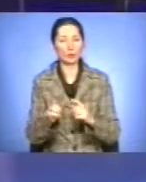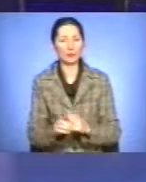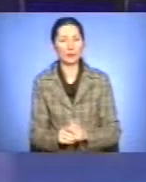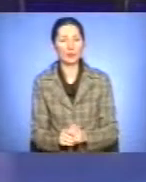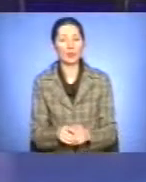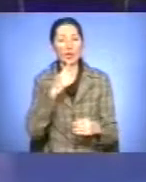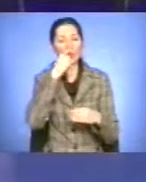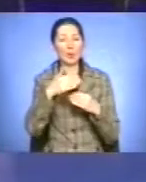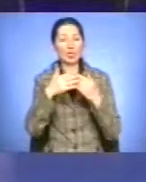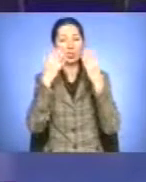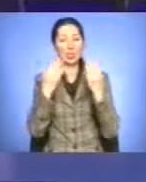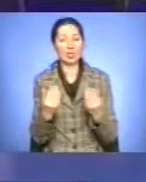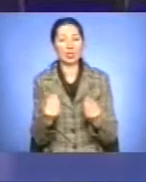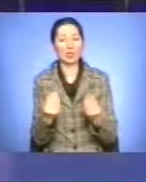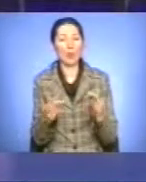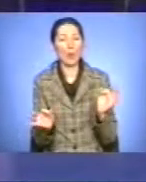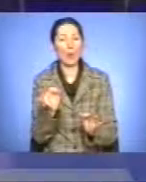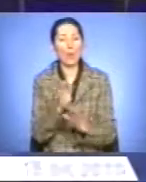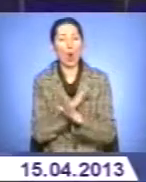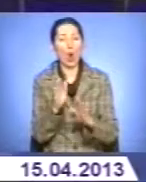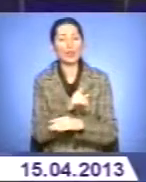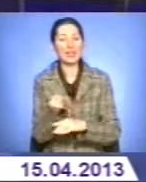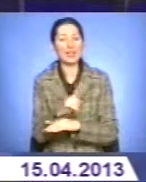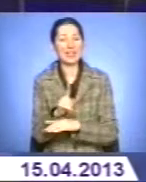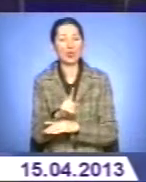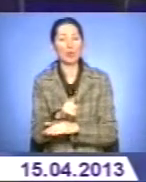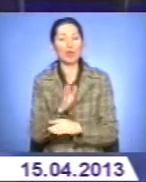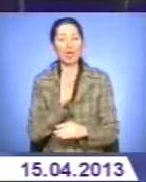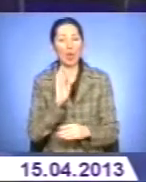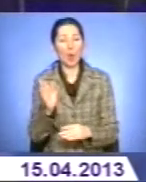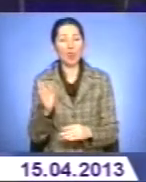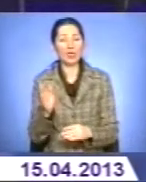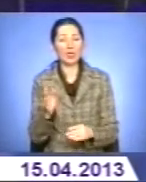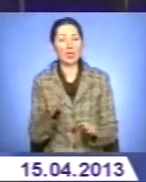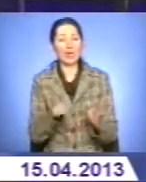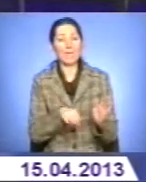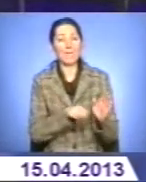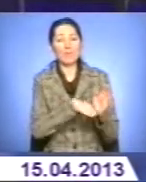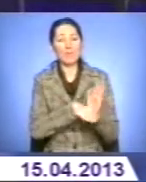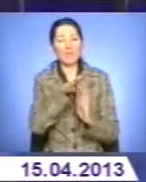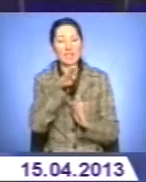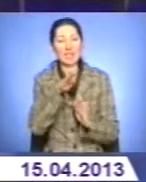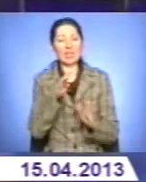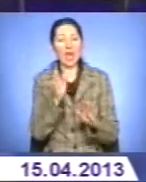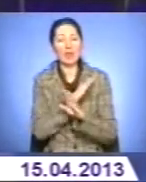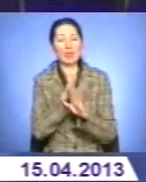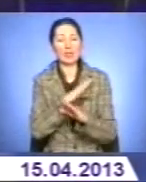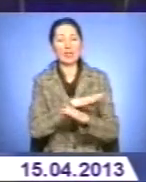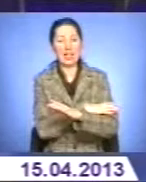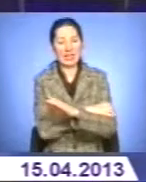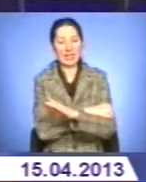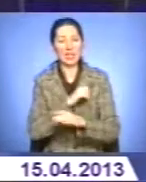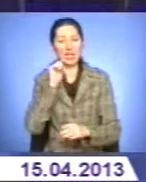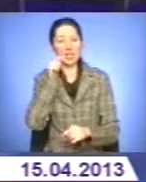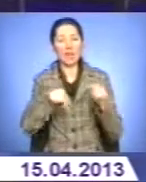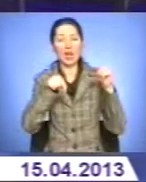У найближчі дні погода на Тернопільщині обумовлюватиметься полем підвищеного атмосферного тиску. Завтра істотних опадів